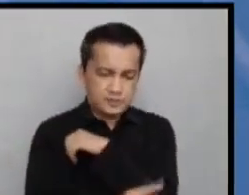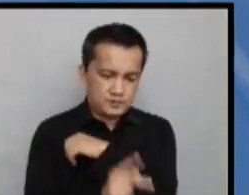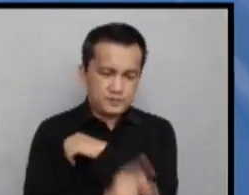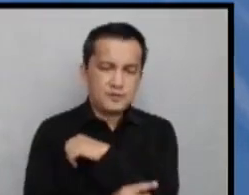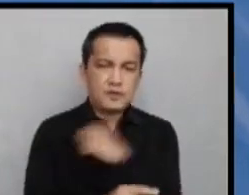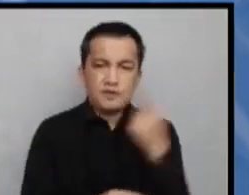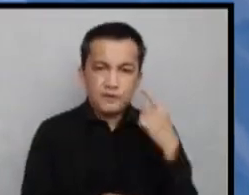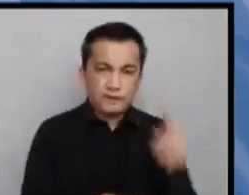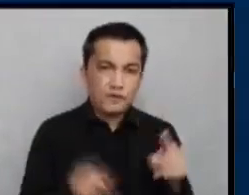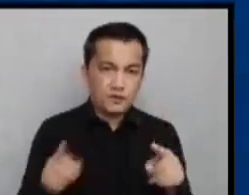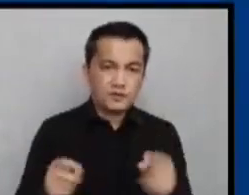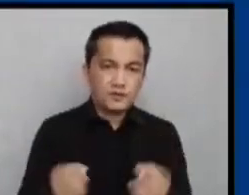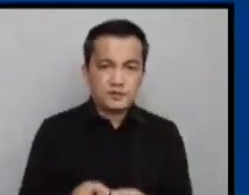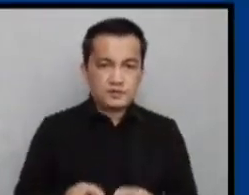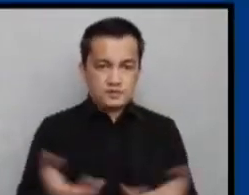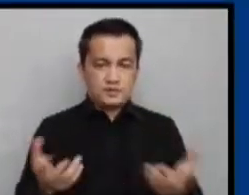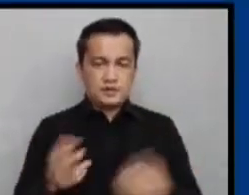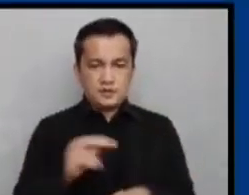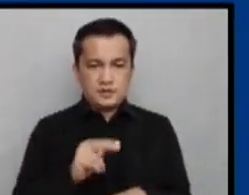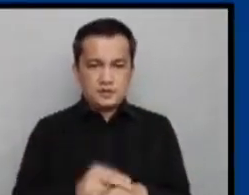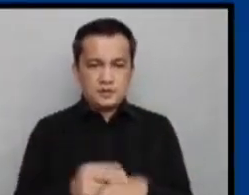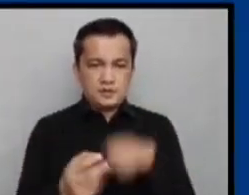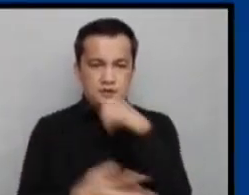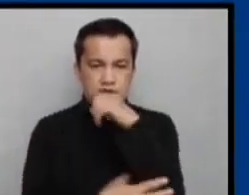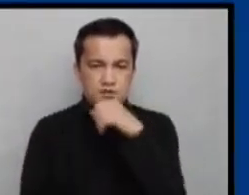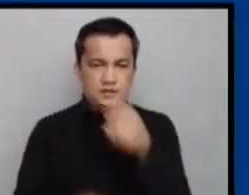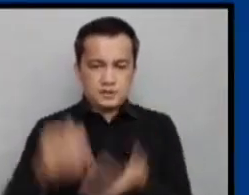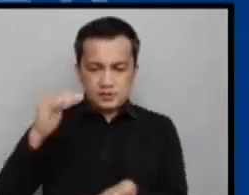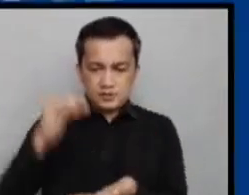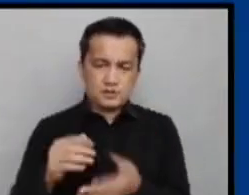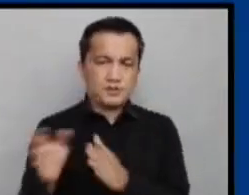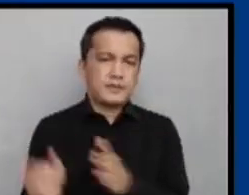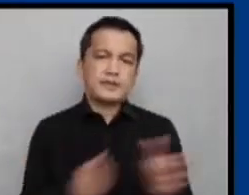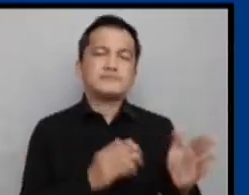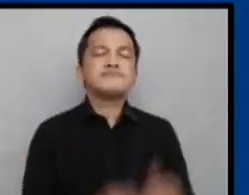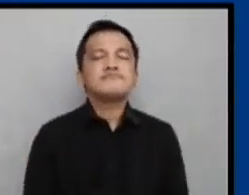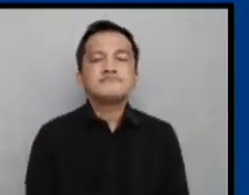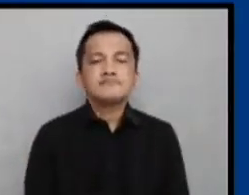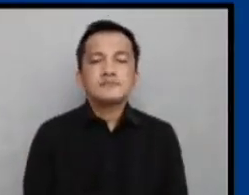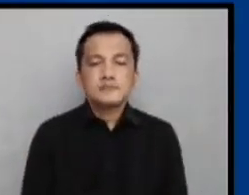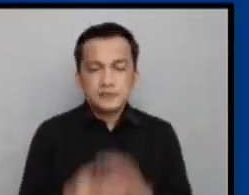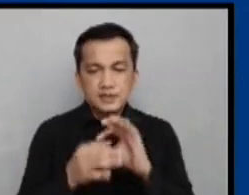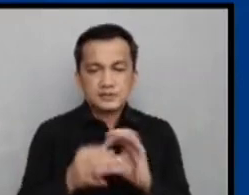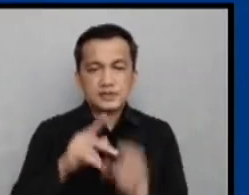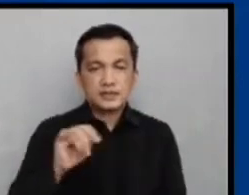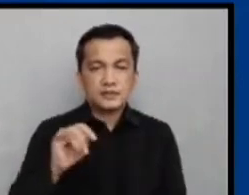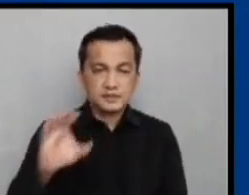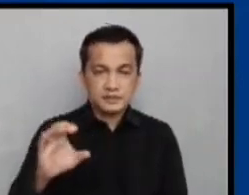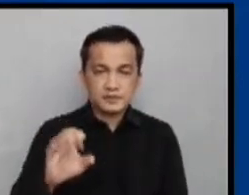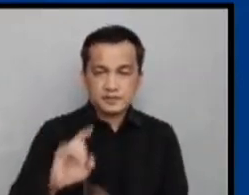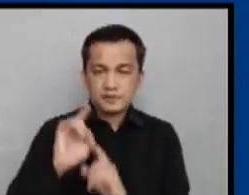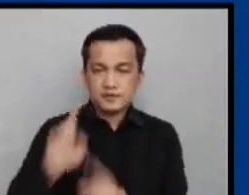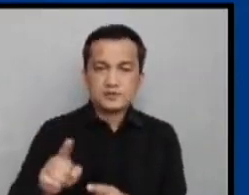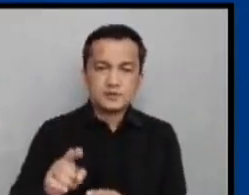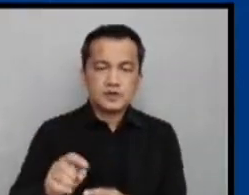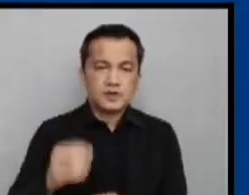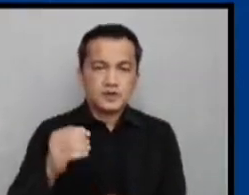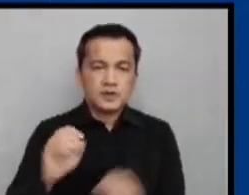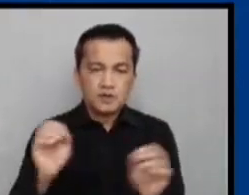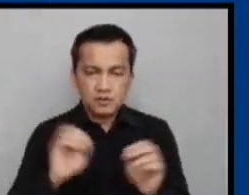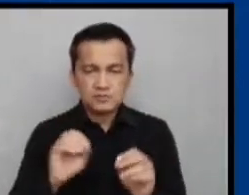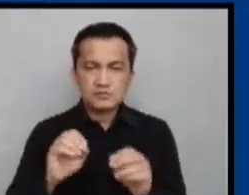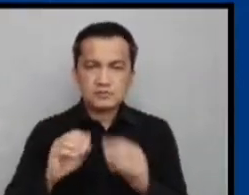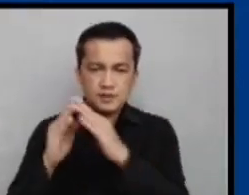naman mailatag ang National Poverty Reduction Plan. Kaisa rin ang NAPSI sa pagtugon sa kawalan ng disenteng bahay ng